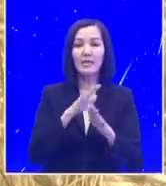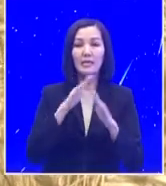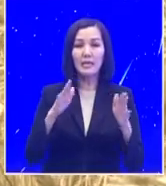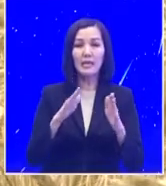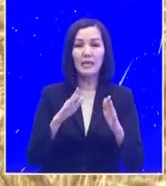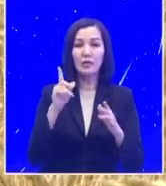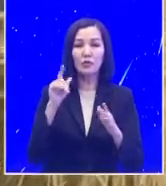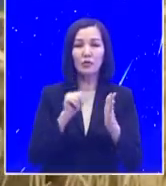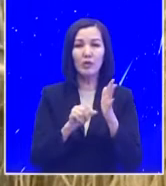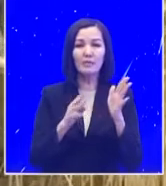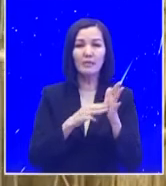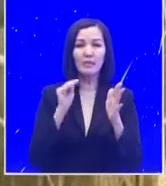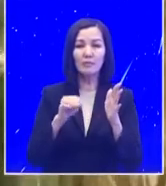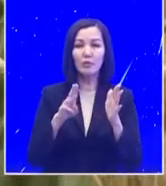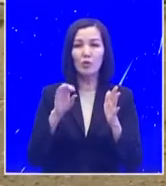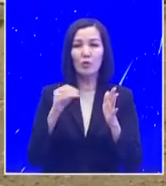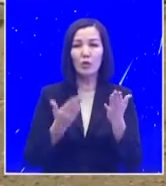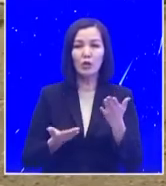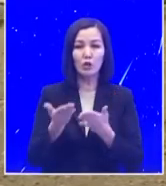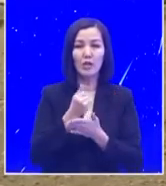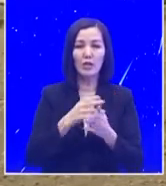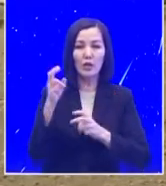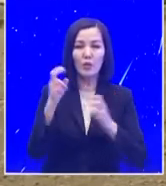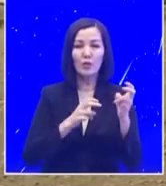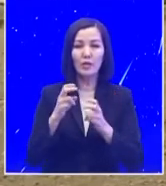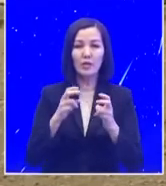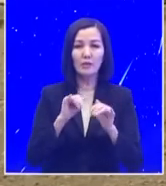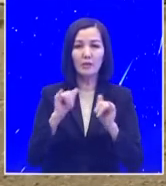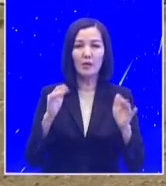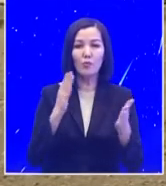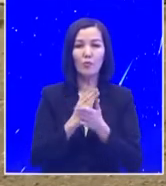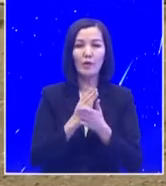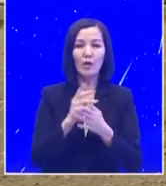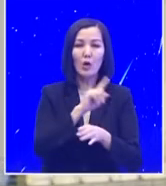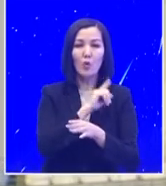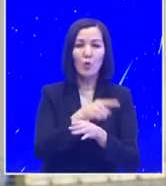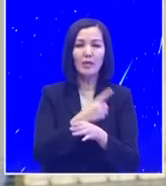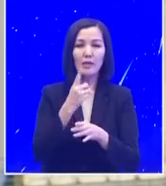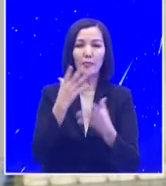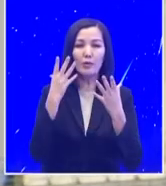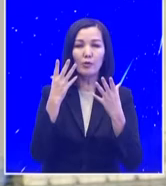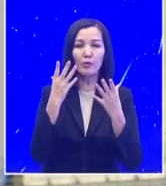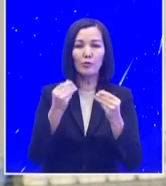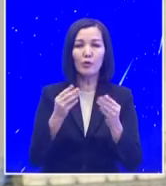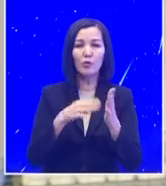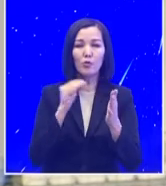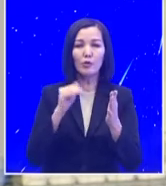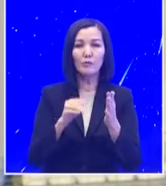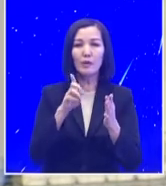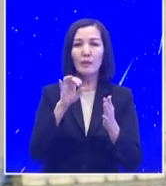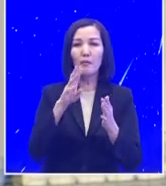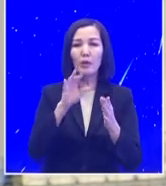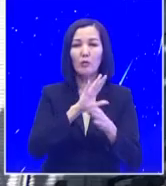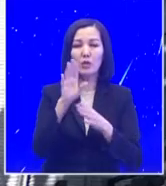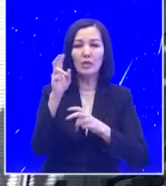168 мың тонна астық қамбаға бастырылған. Өнеркәсіпте де өрлеу бар. Қуаттылығы күніне 9 мың тонна бетон шығаратын зауыт